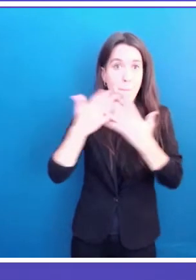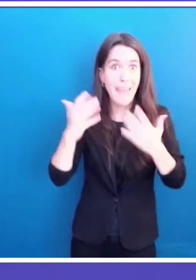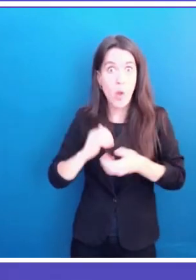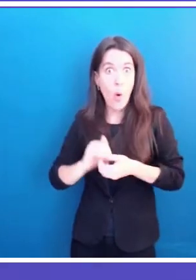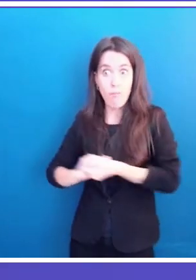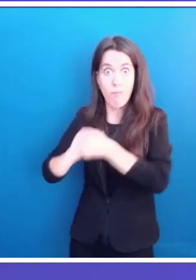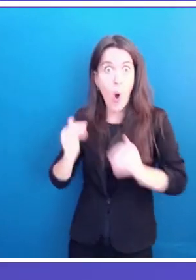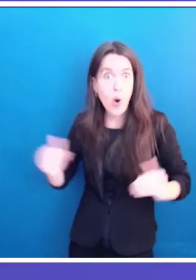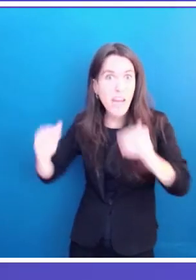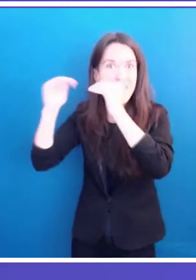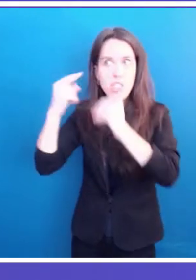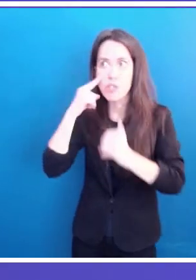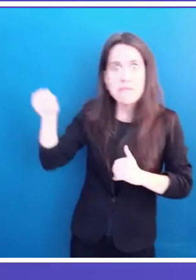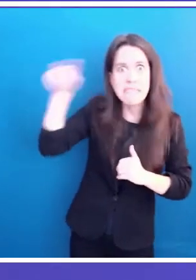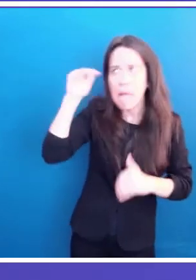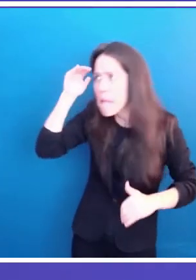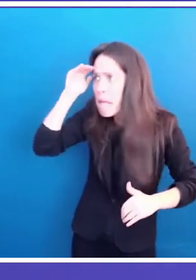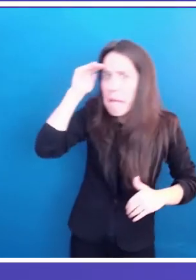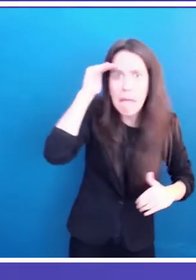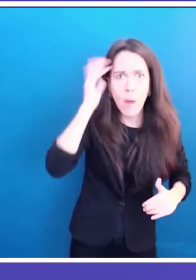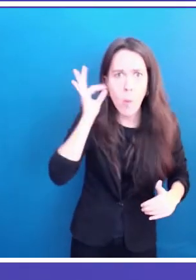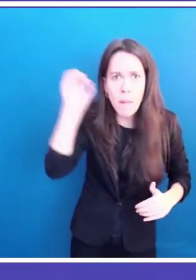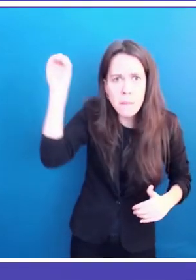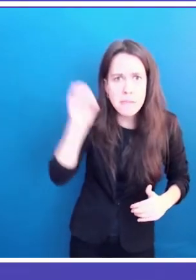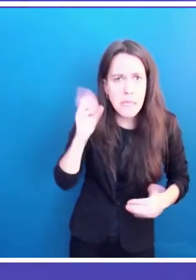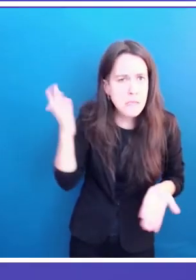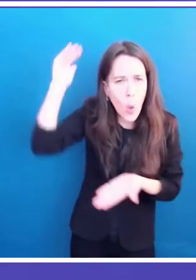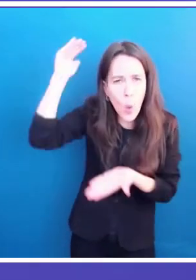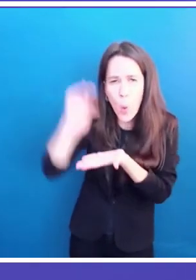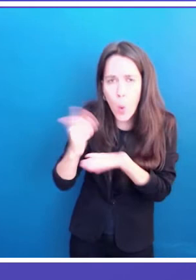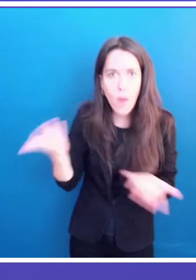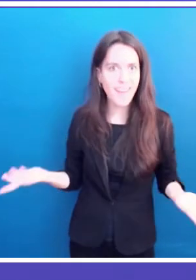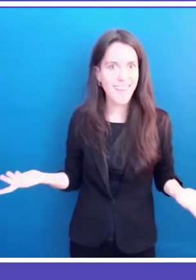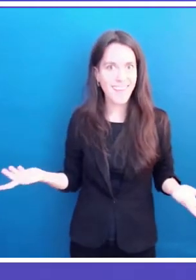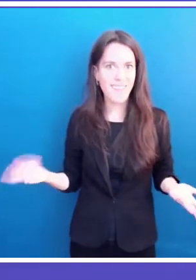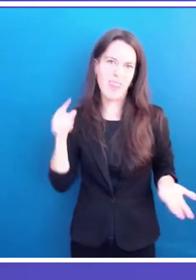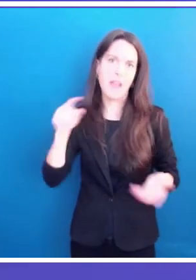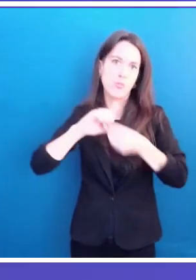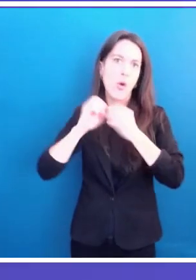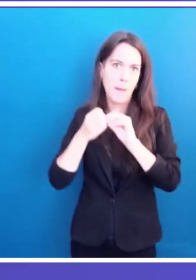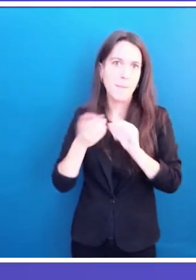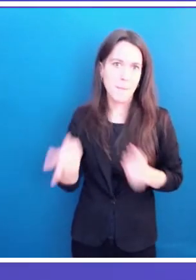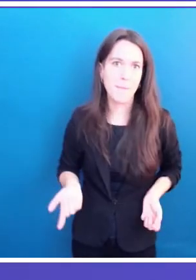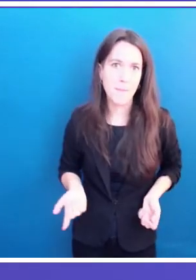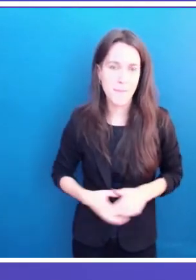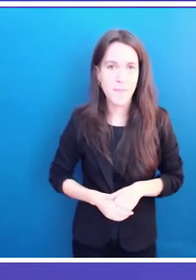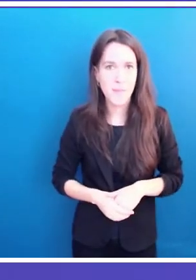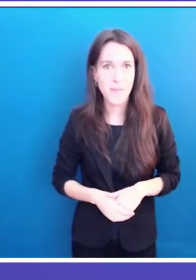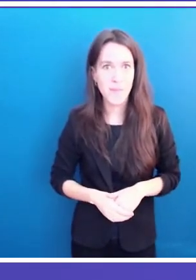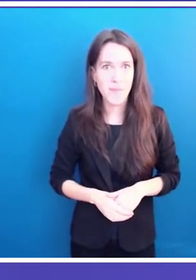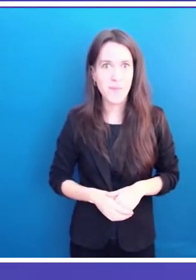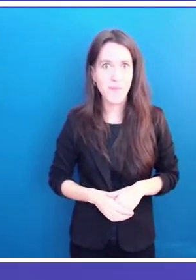وصولا إلى كل الهيئات وكل السلطات المحلية، لأن تواجد المرأة قد يغير من الوضع وقد يؤدي